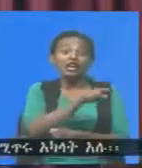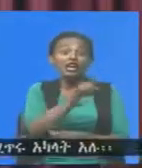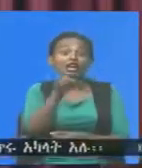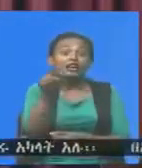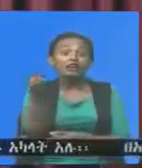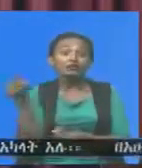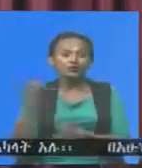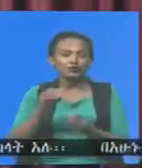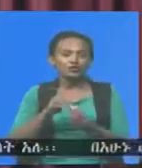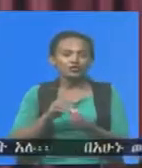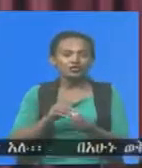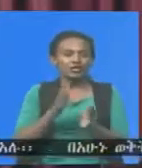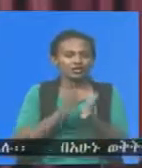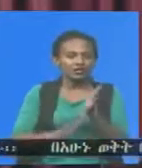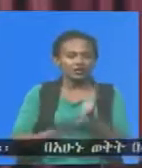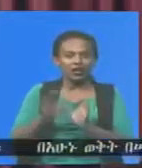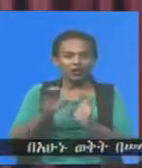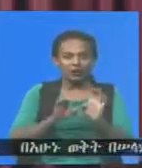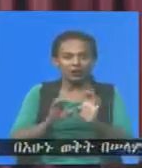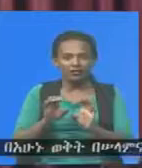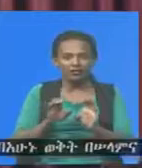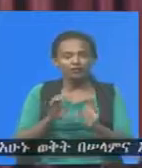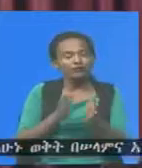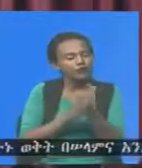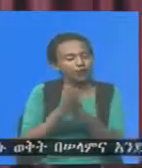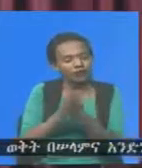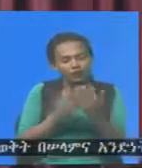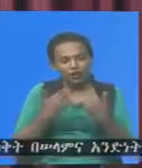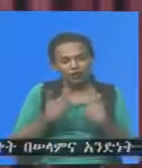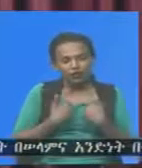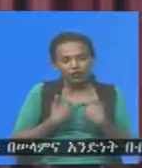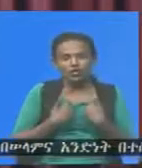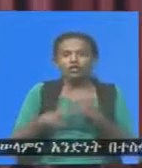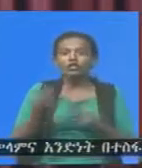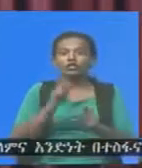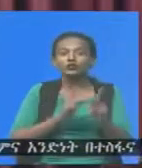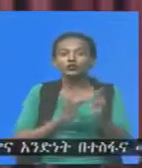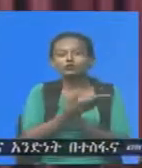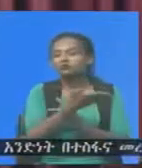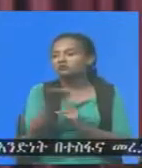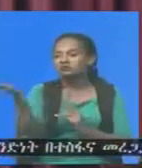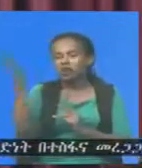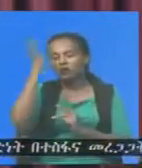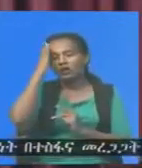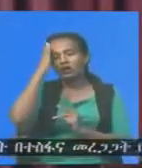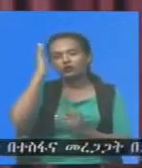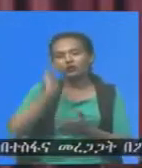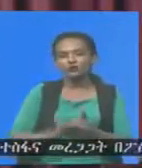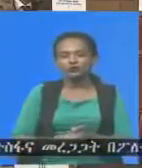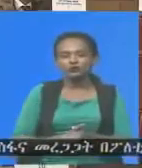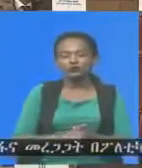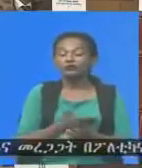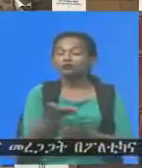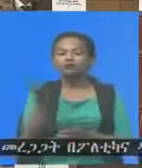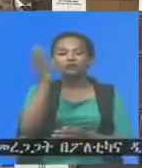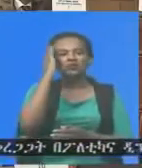ለነሱም ጭምር ይቅርታ የማድረግና የመደመር ፍላጎት አለው። የህዝቡን ሪስፖንስ ሁላችሁም ታቆታላችሁ። ምታቆት